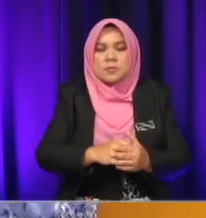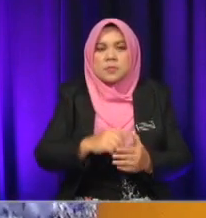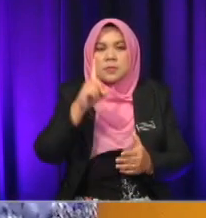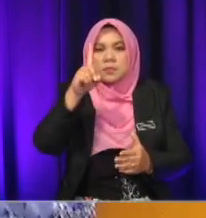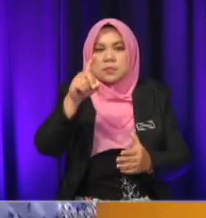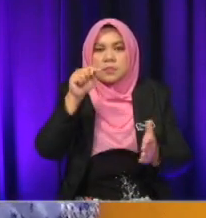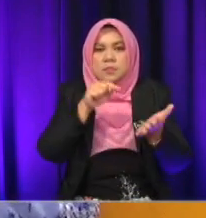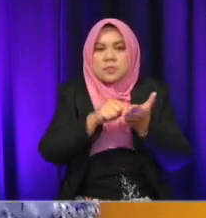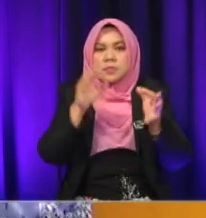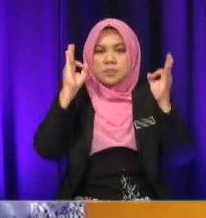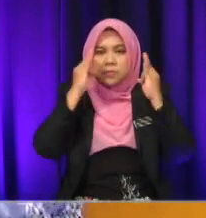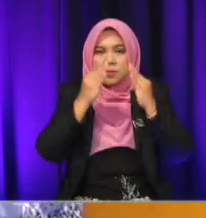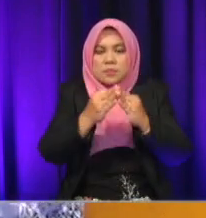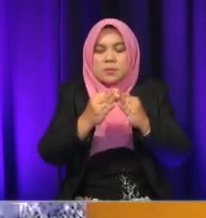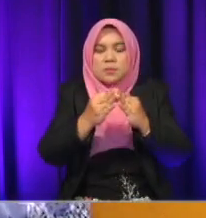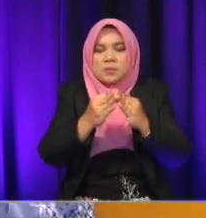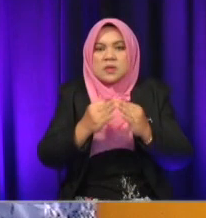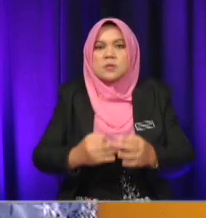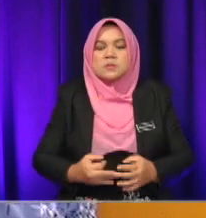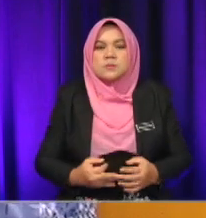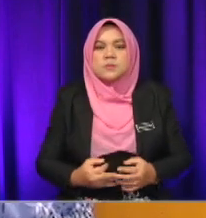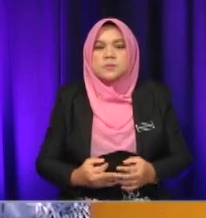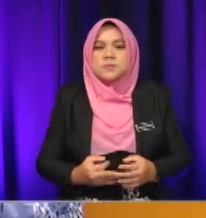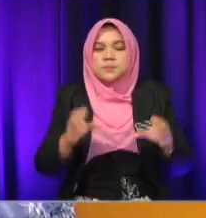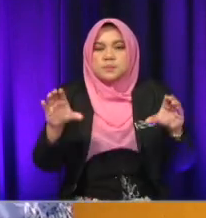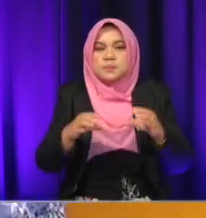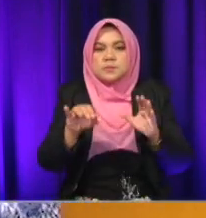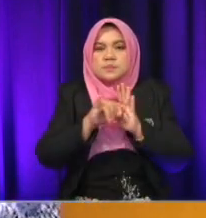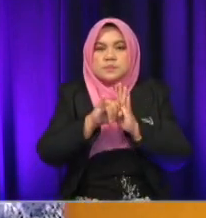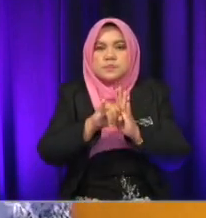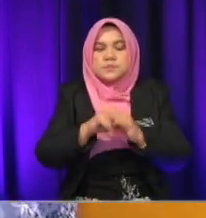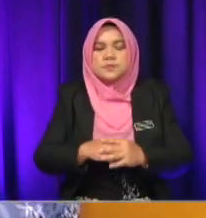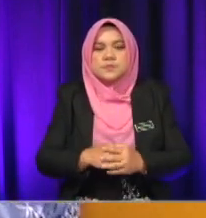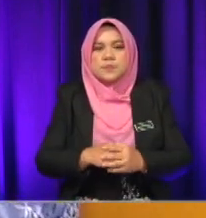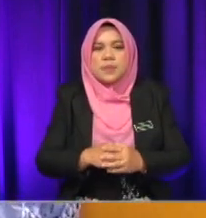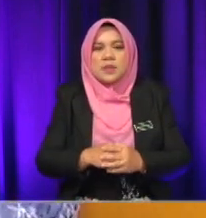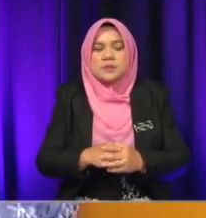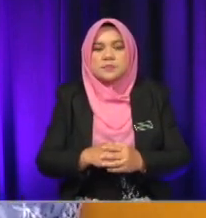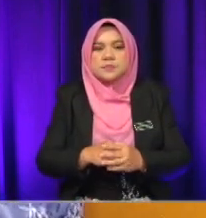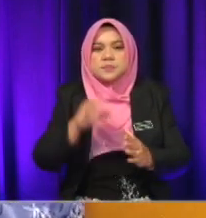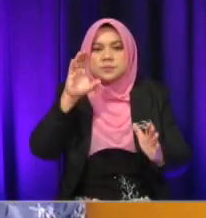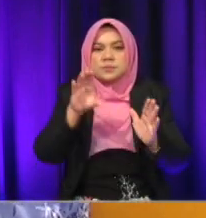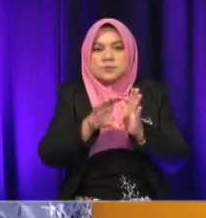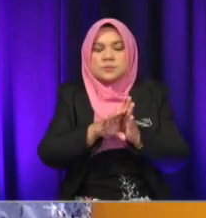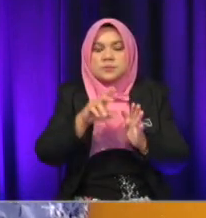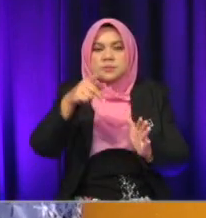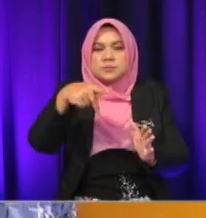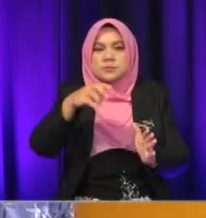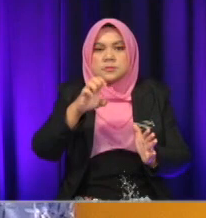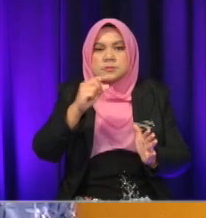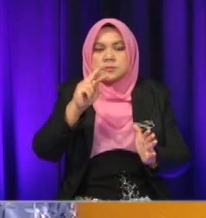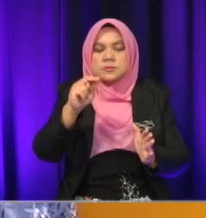fokus dalam kita buat iklan. Jadi gambar pegun ni perlulah kalau iklan tu tak ada